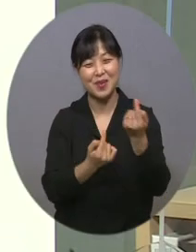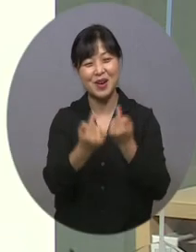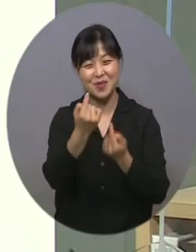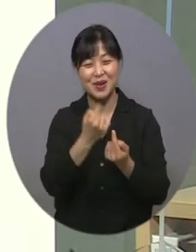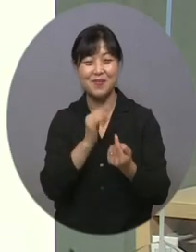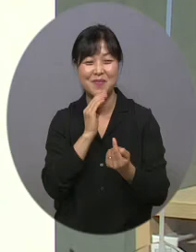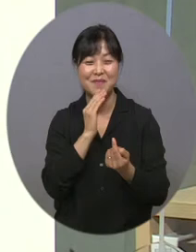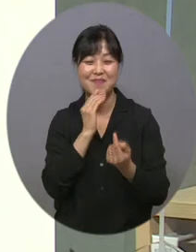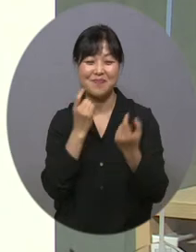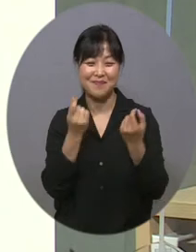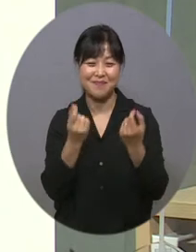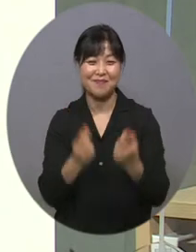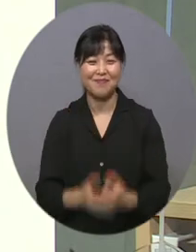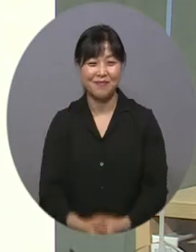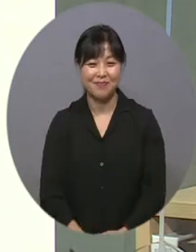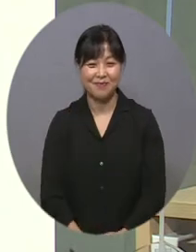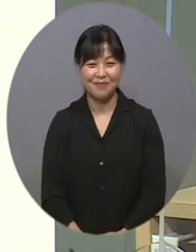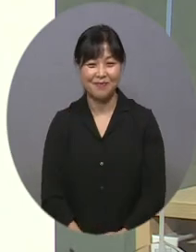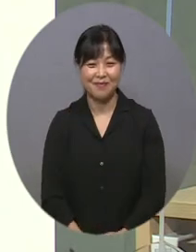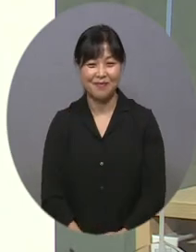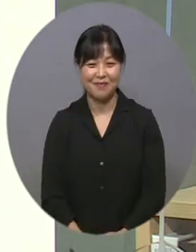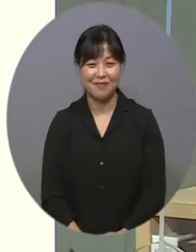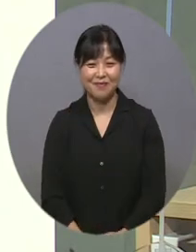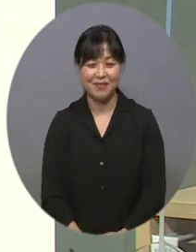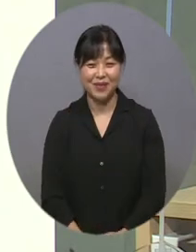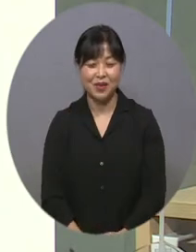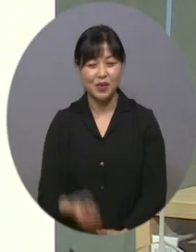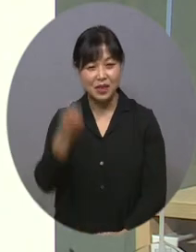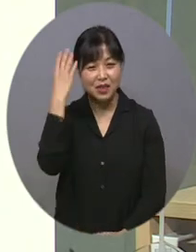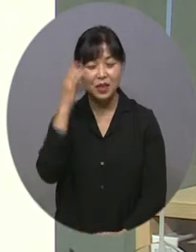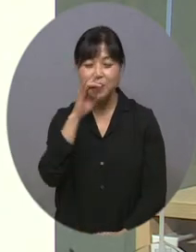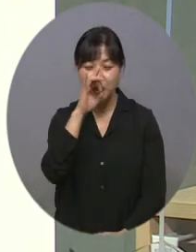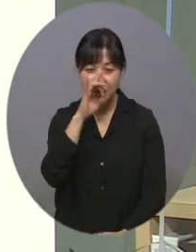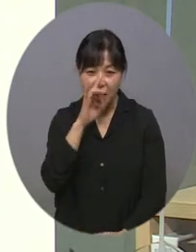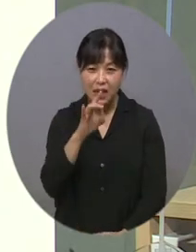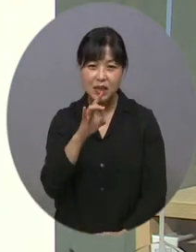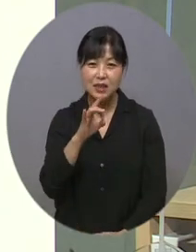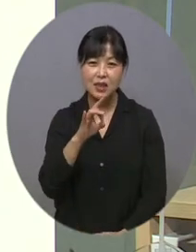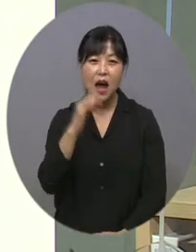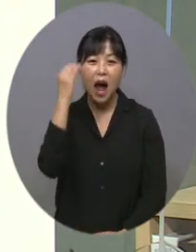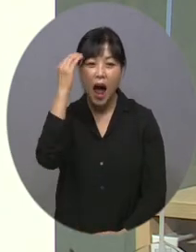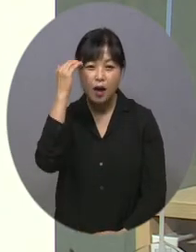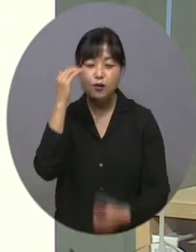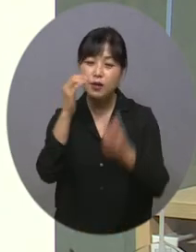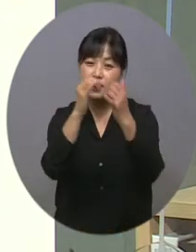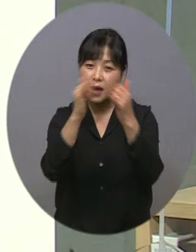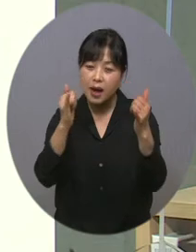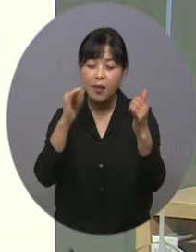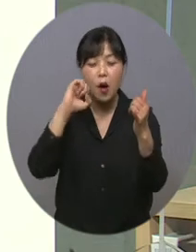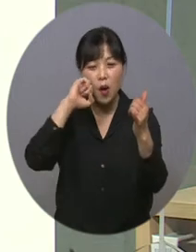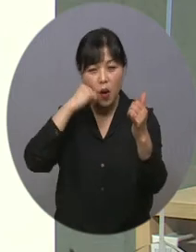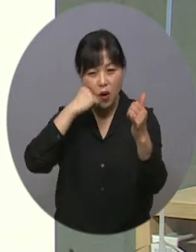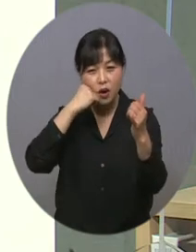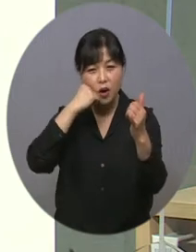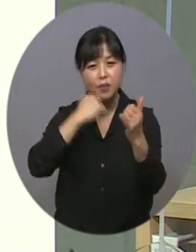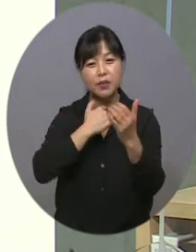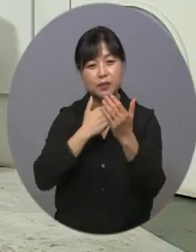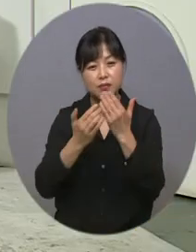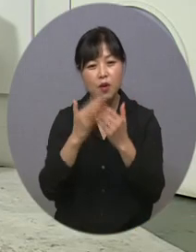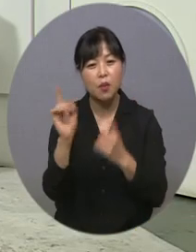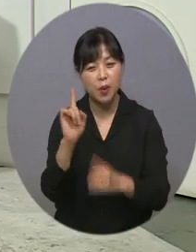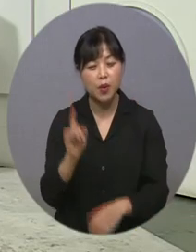상황에 예. 예. 잊지 못할 예. 어떤 그 교민들의 어려움은